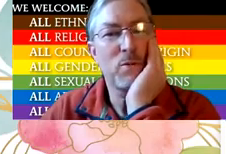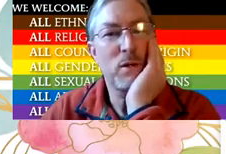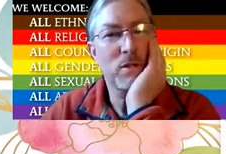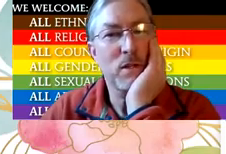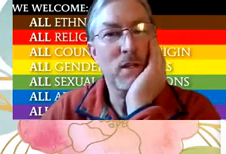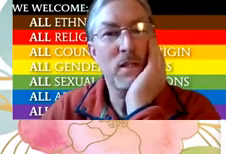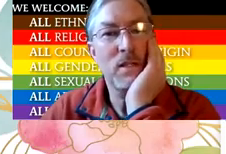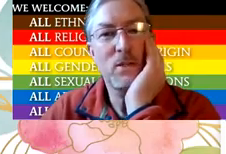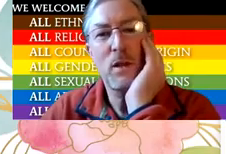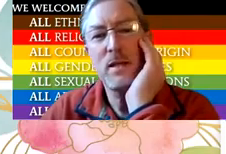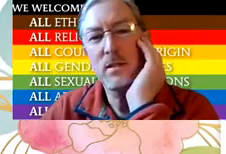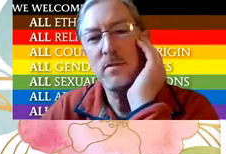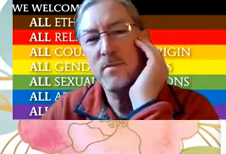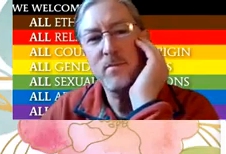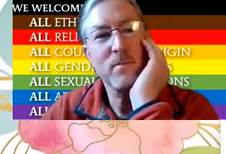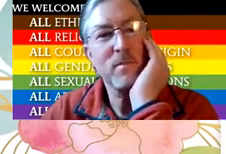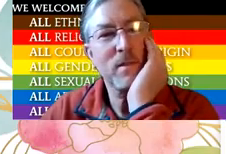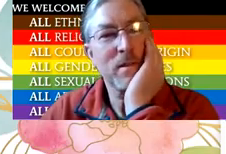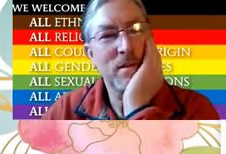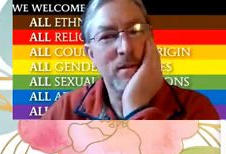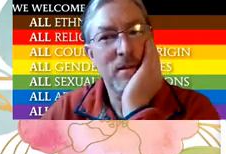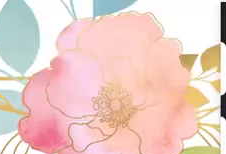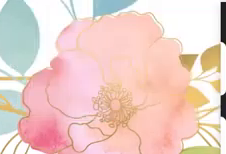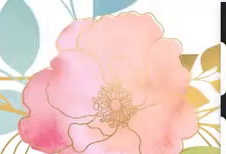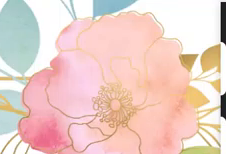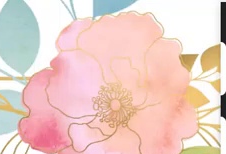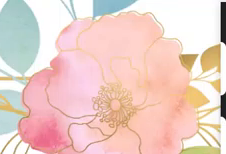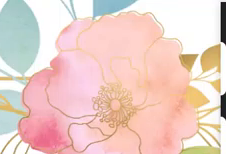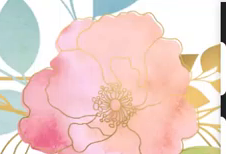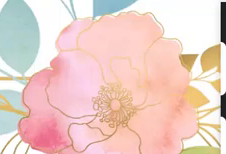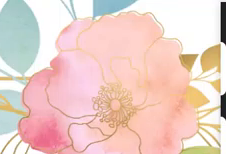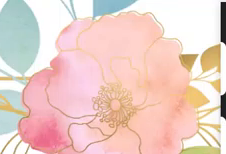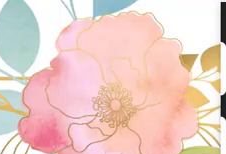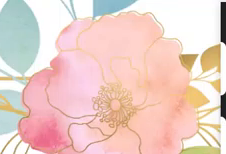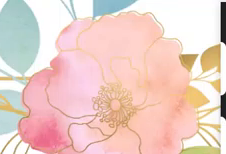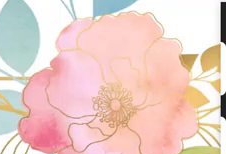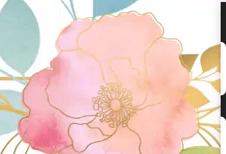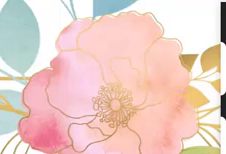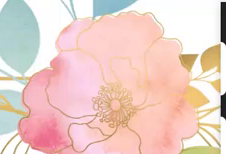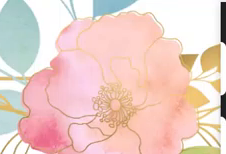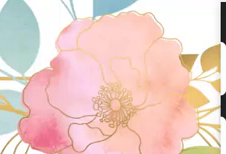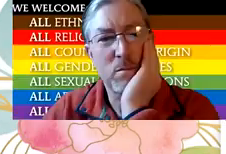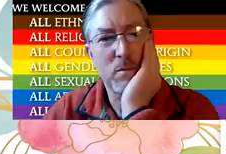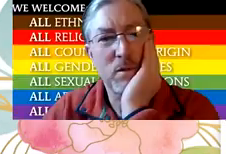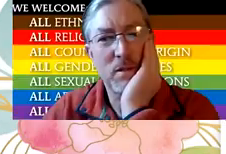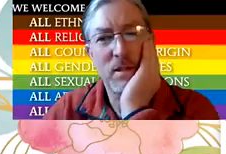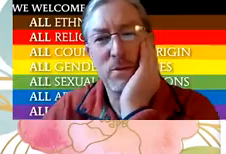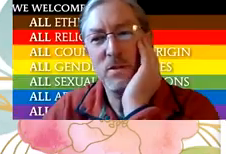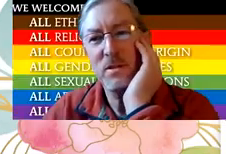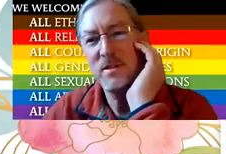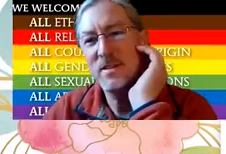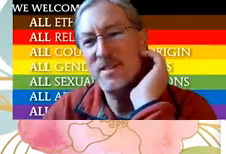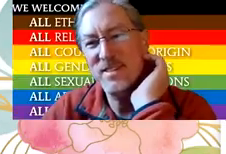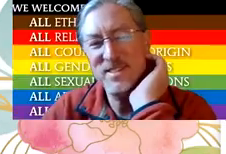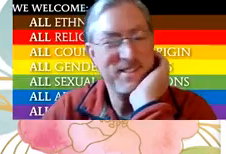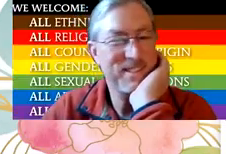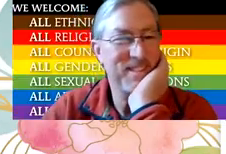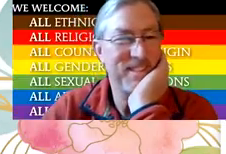them, which was, где туалет? Где туалет? Which is, where's the bathroom? Toilet? Yeah. Yeah, where's...